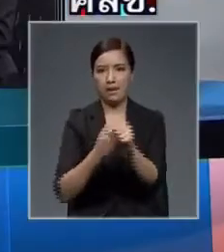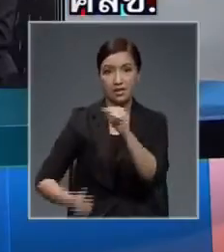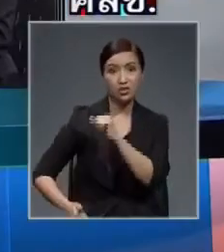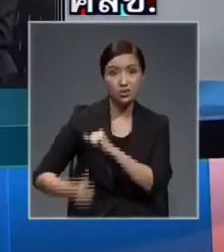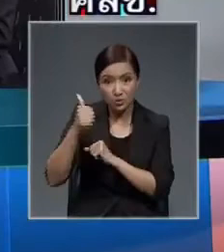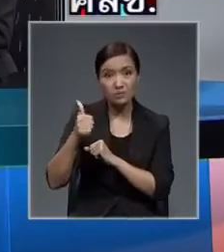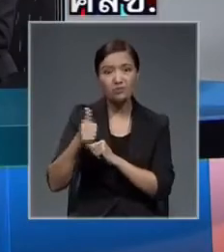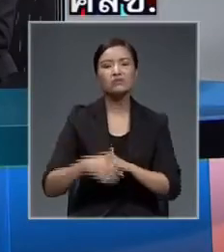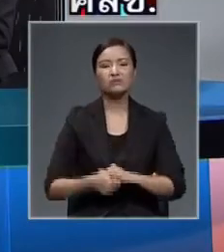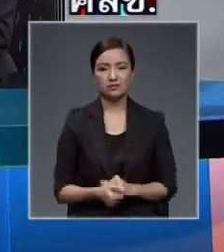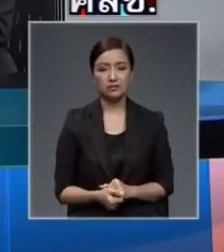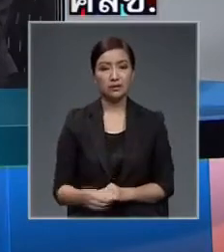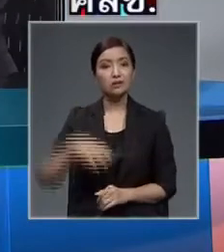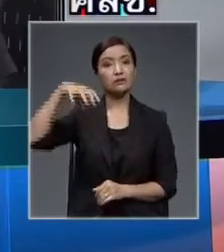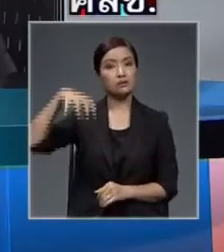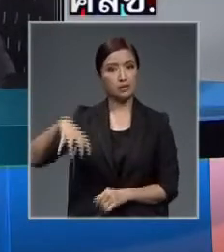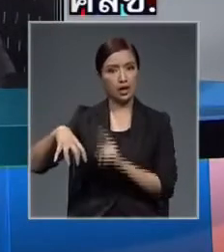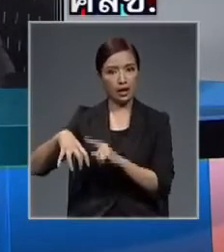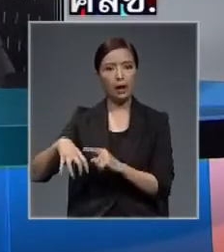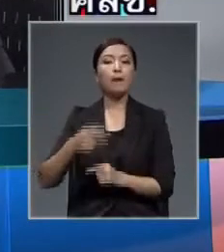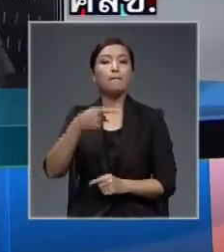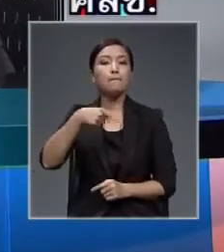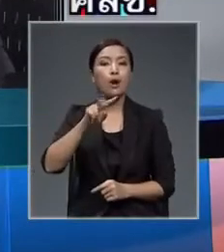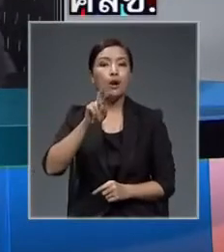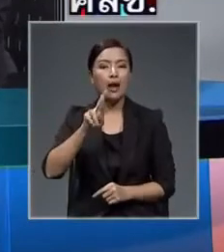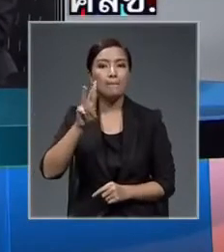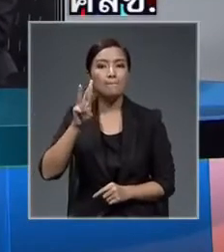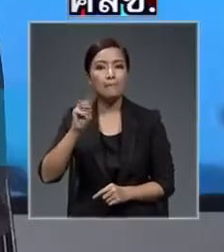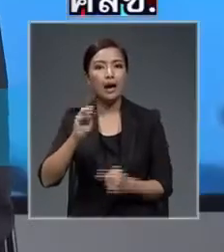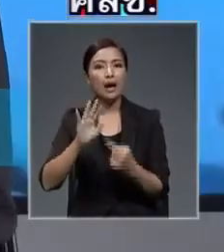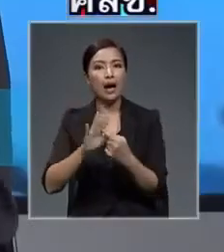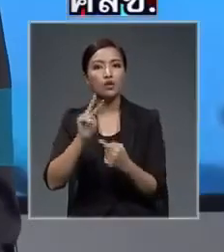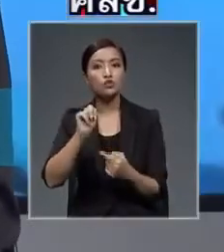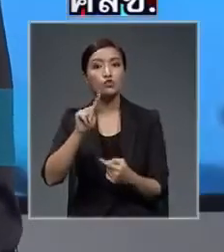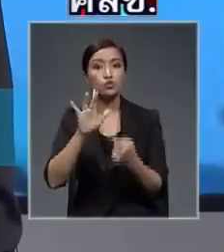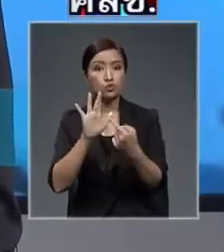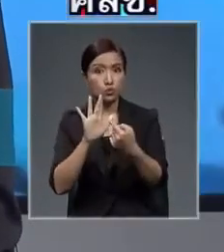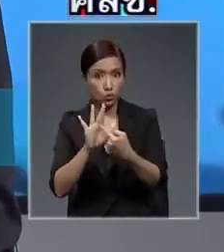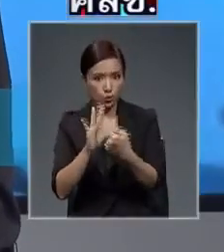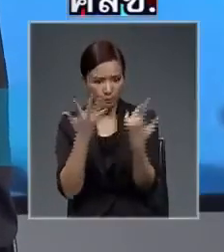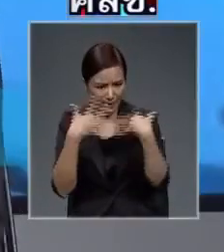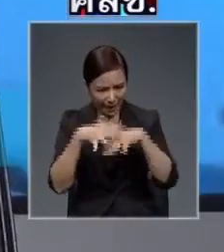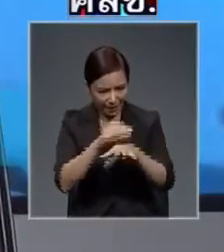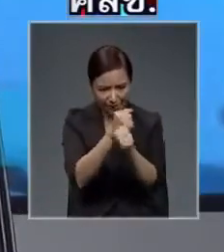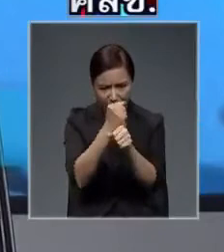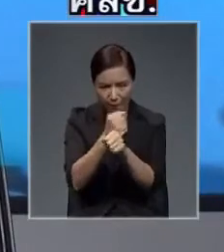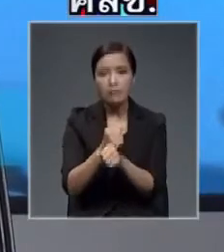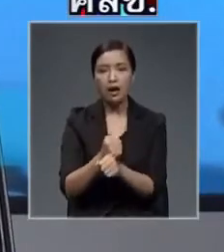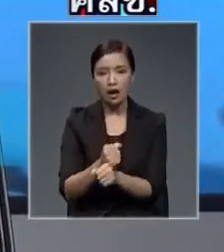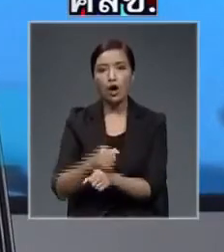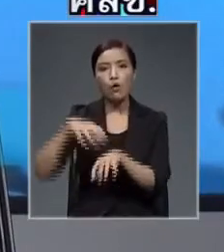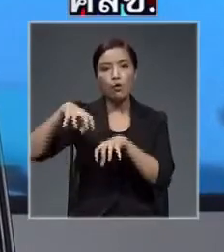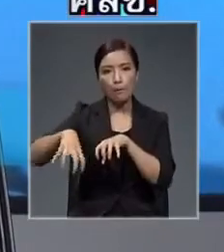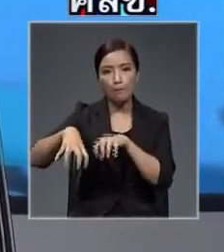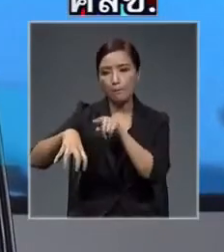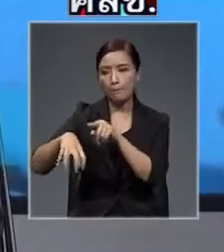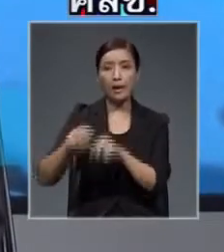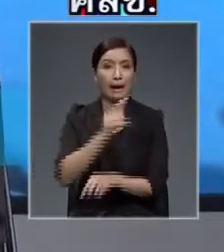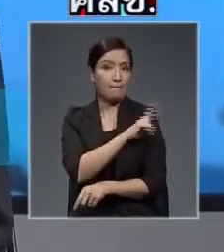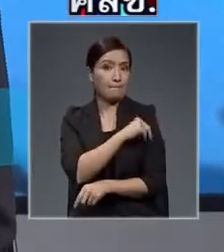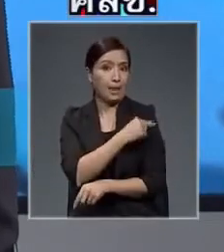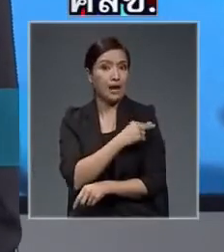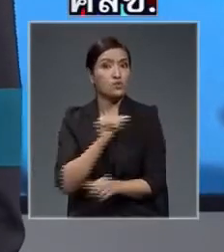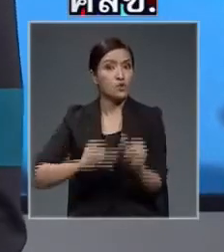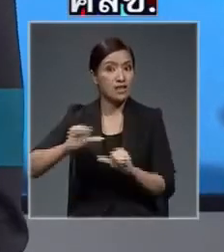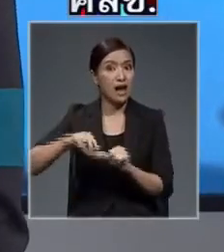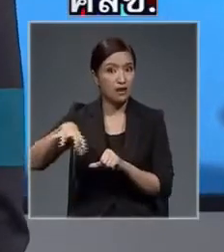เนี่ยในส่วนของสำนักงานปรมาณูเพื่อสันติเองเนี่ยประสานการทำงานอย่างใกล้ชิดอยู่แล้วกับกรมวิทยาศาสตร์การแพทย์ในเรื่องนี้เ